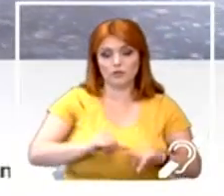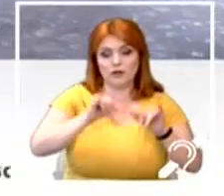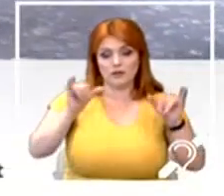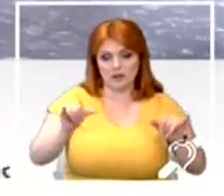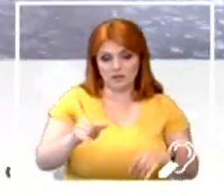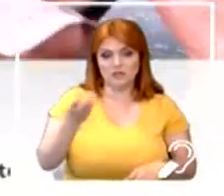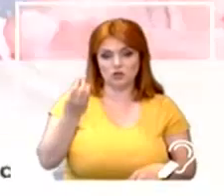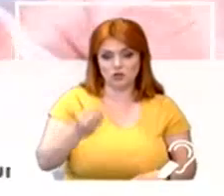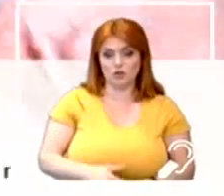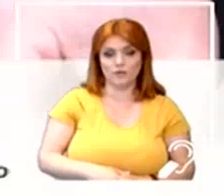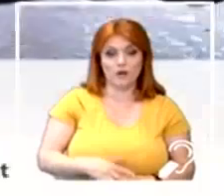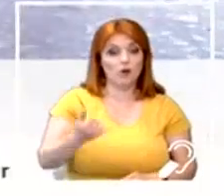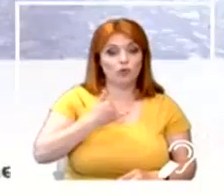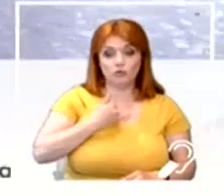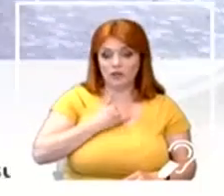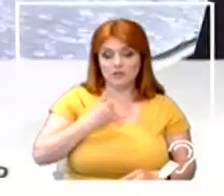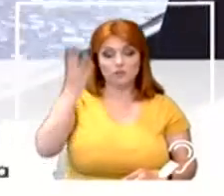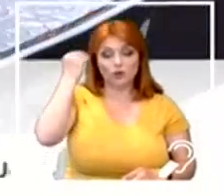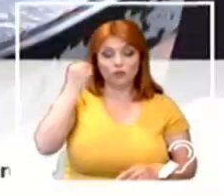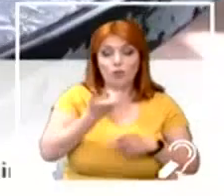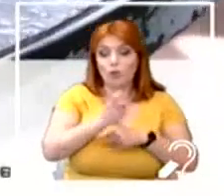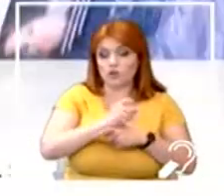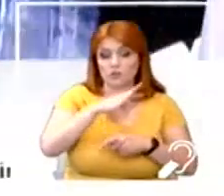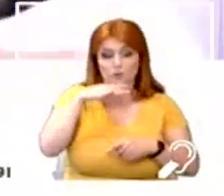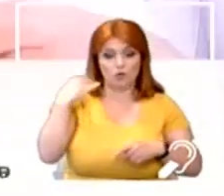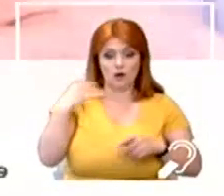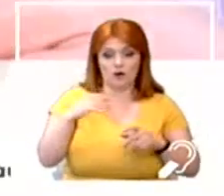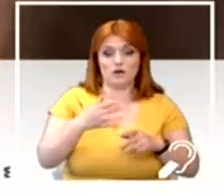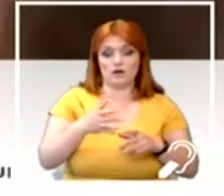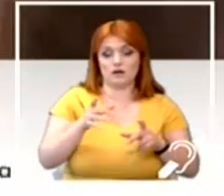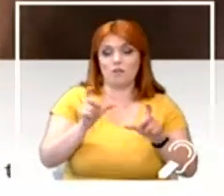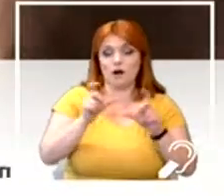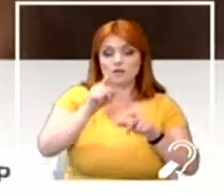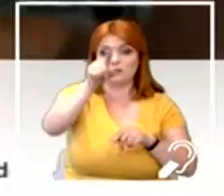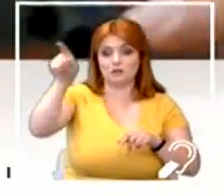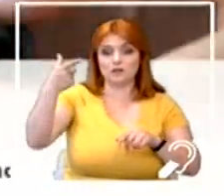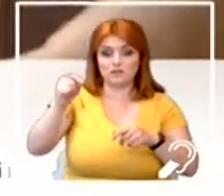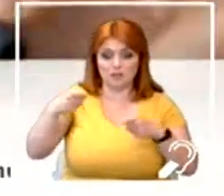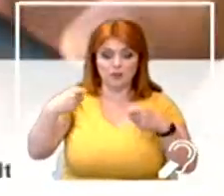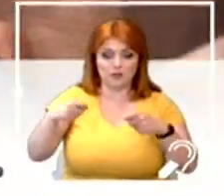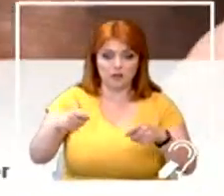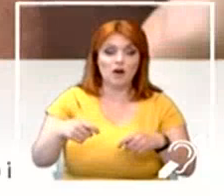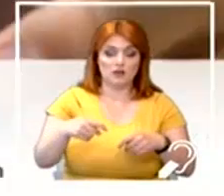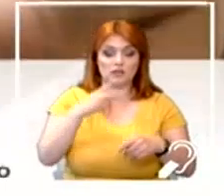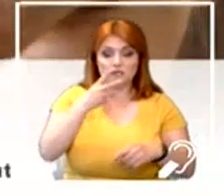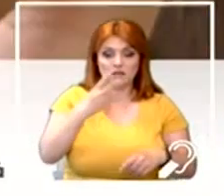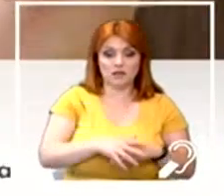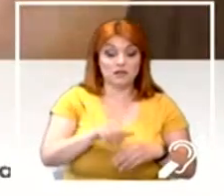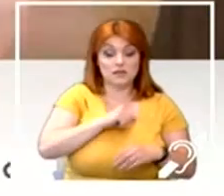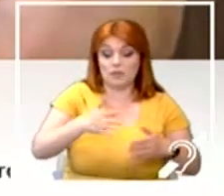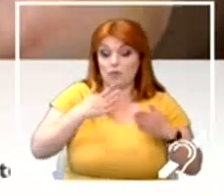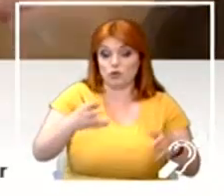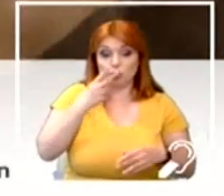au împânzit piața și au fost pe larg promovate, mai ales țigările electronice. Chiar dacă guvernul a intervenit la modificarea legii, se